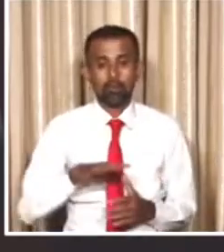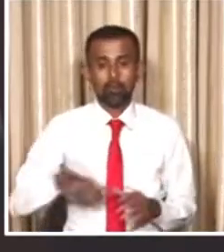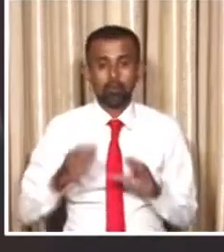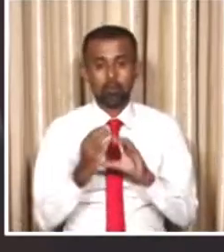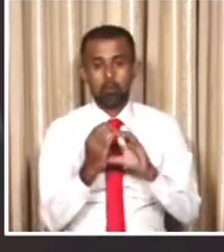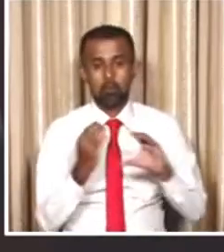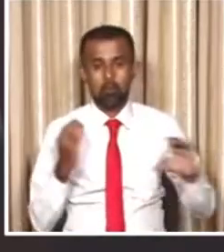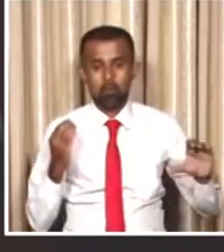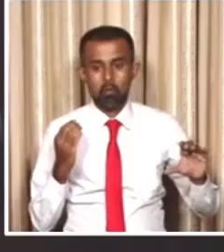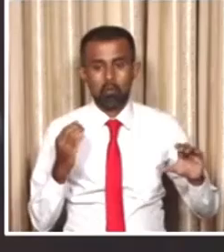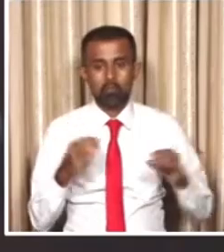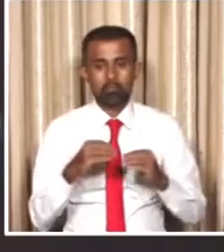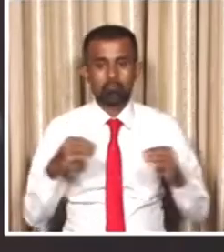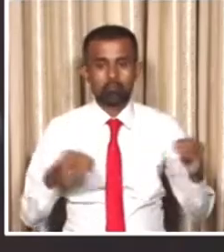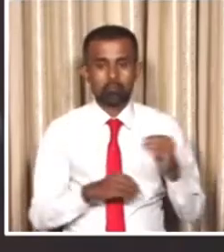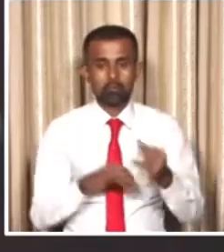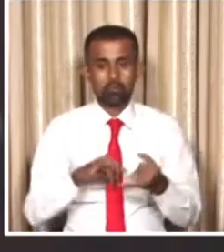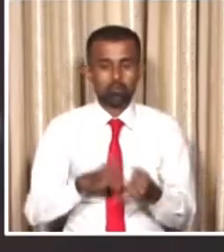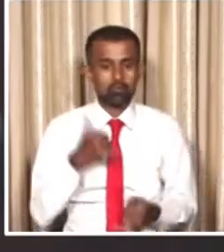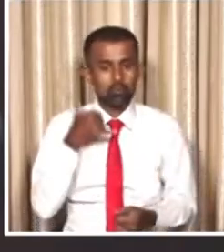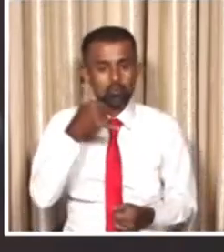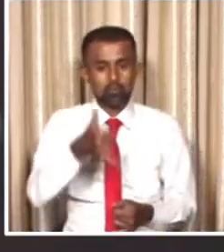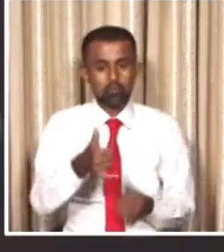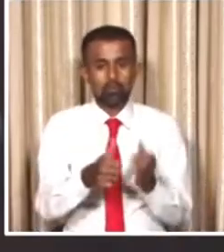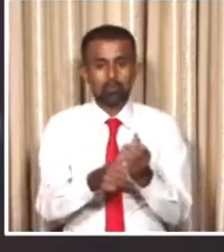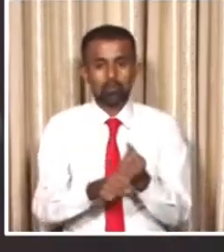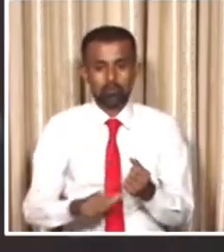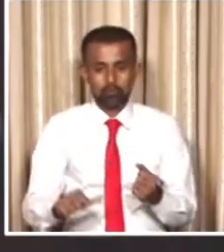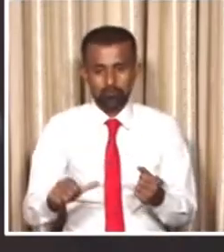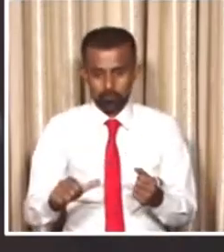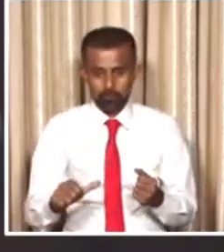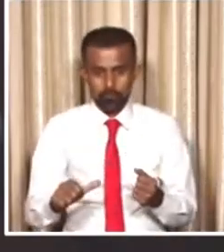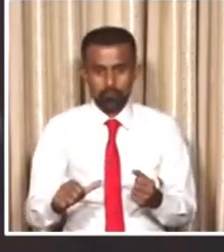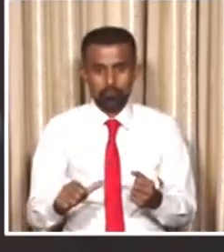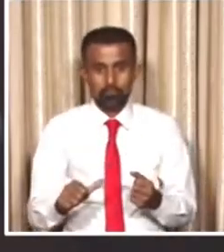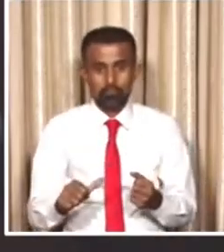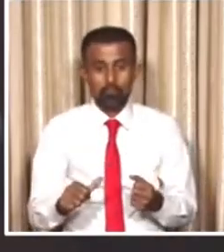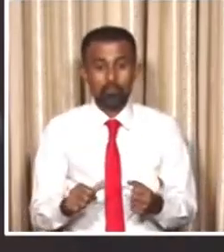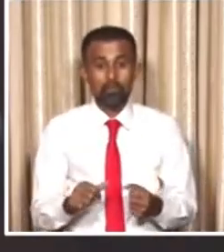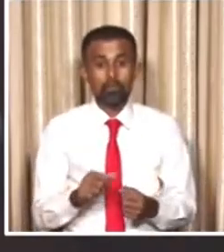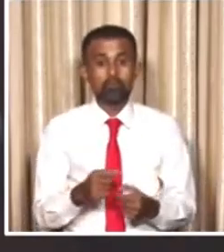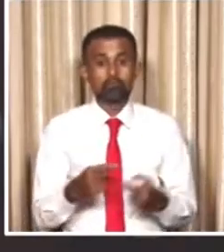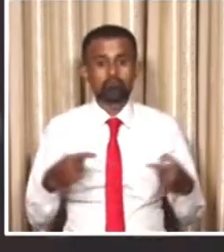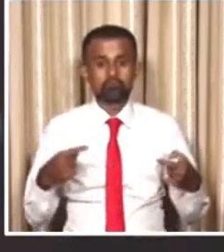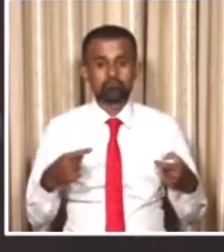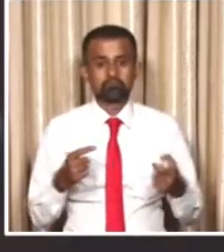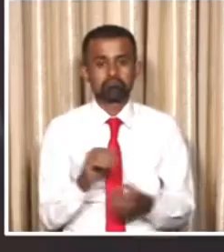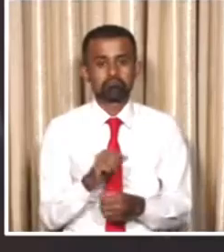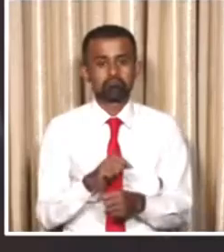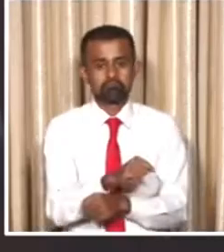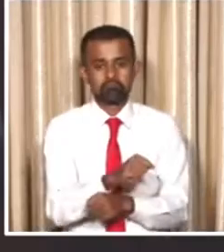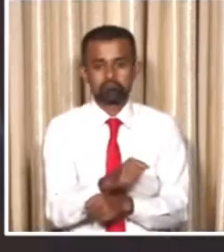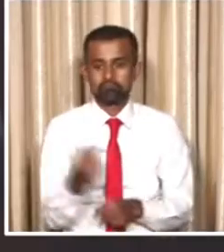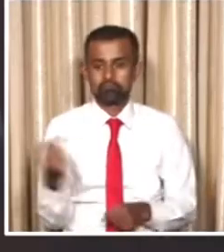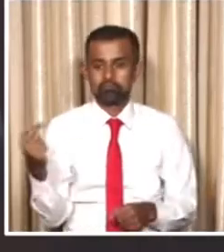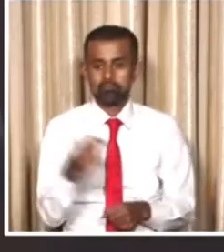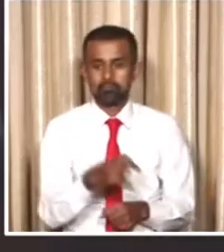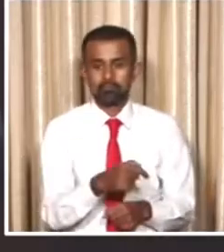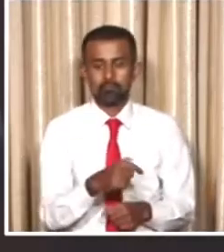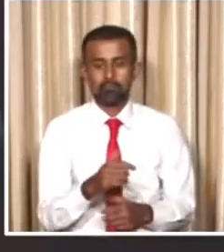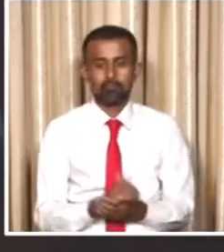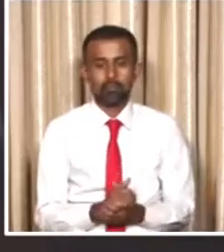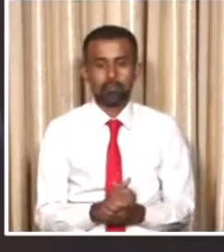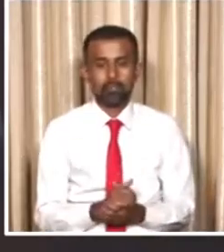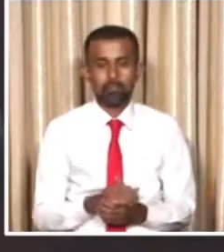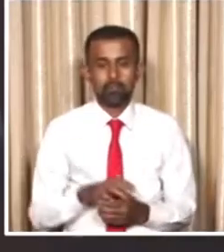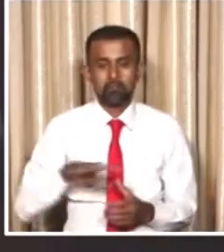ගලිබවුසරය වෙනුවට සමග ජන බලවේගය නියෝජනය කරන්න යුද ටැංකියක් හෙට අනිද්දාට අපේ පාර්ලිමේන්තුවට එනවා.